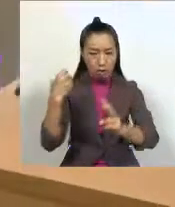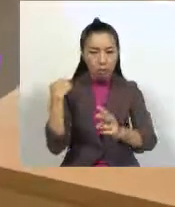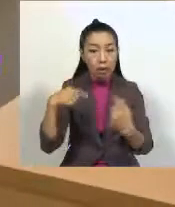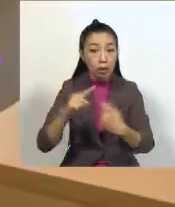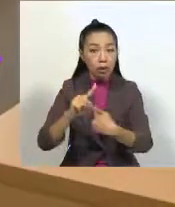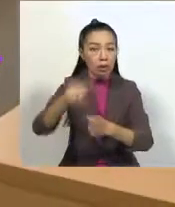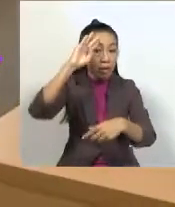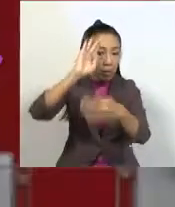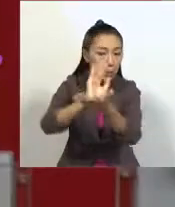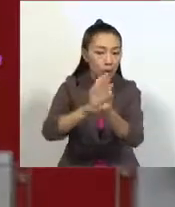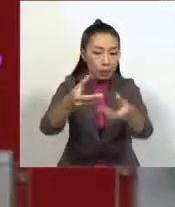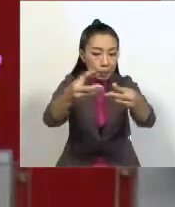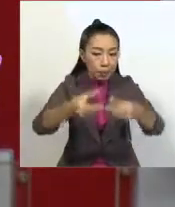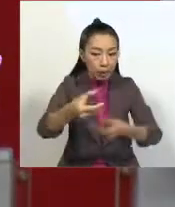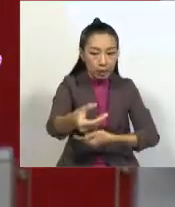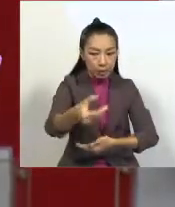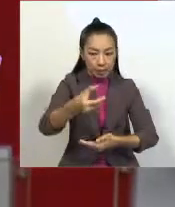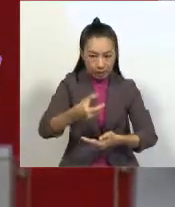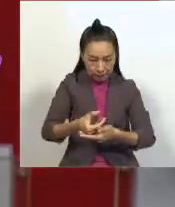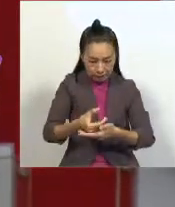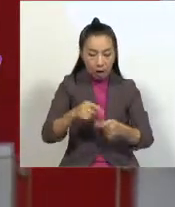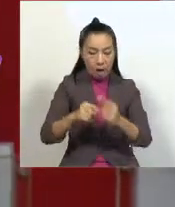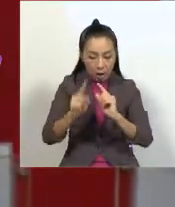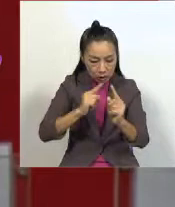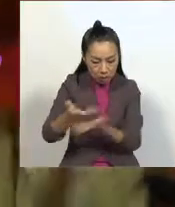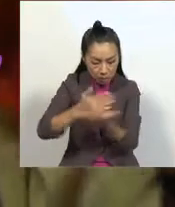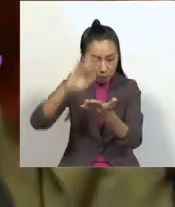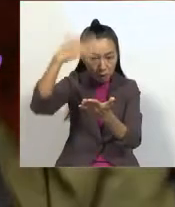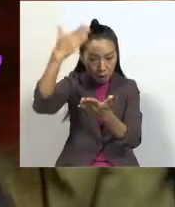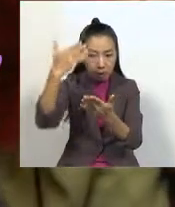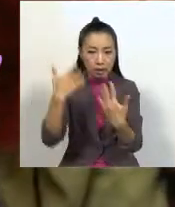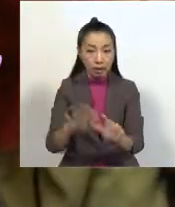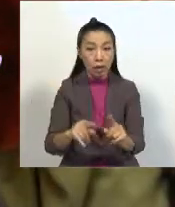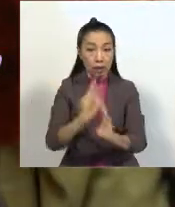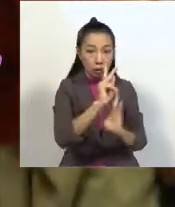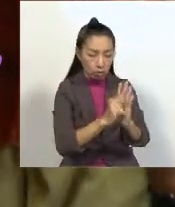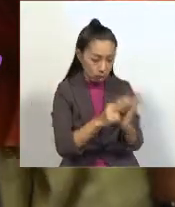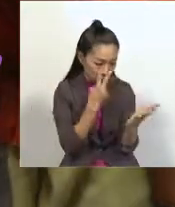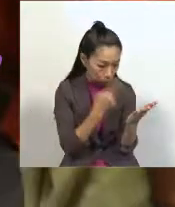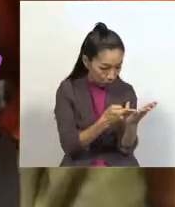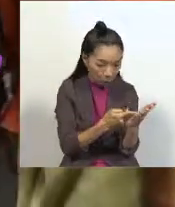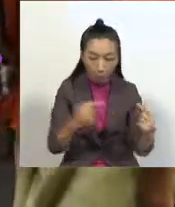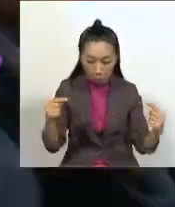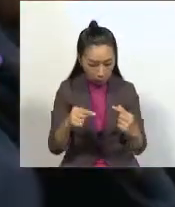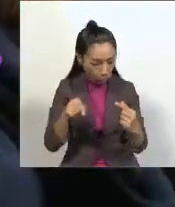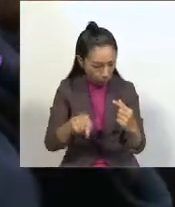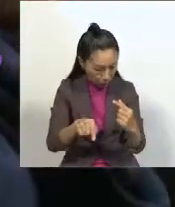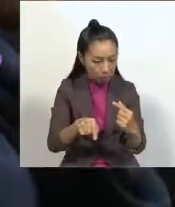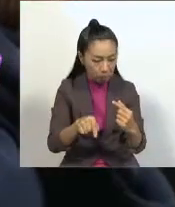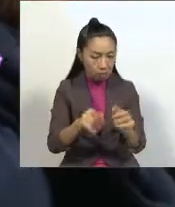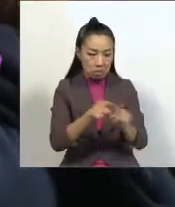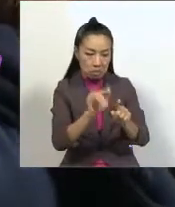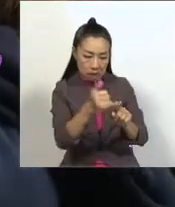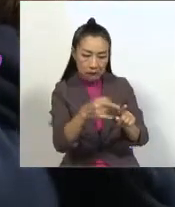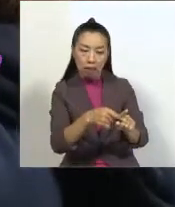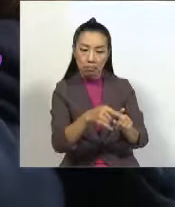พนักงานสอบสวนทำการสอบสวนข้อเท็จจริงตามคำร้องเบื้องต้นครับและประเด็นข้อกฎหมายหากเห็นว่าเข้าข่ายอาจจะมีการตั้งคณะ